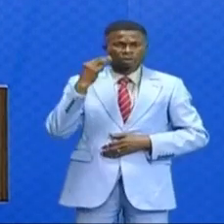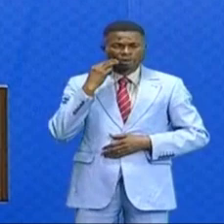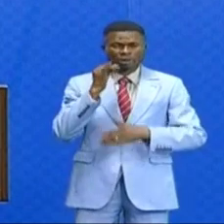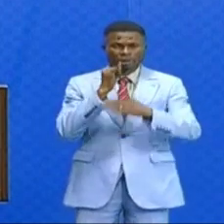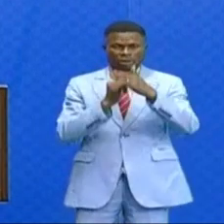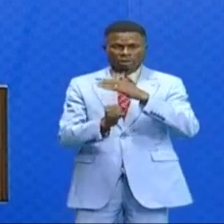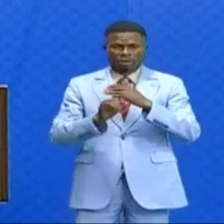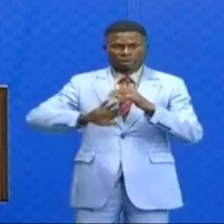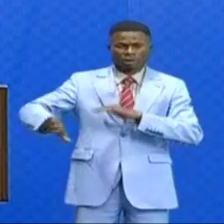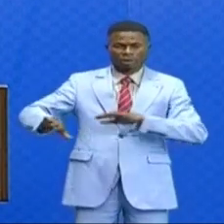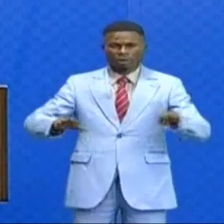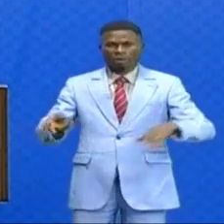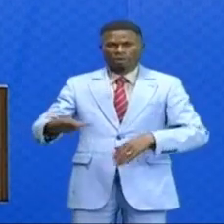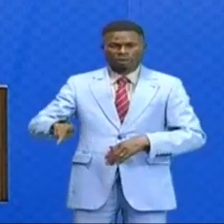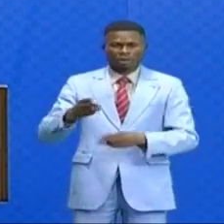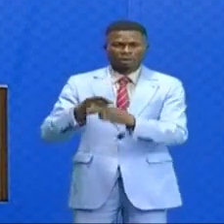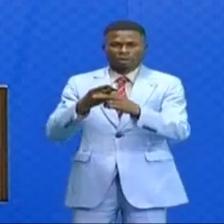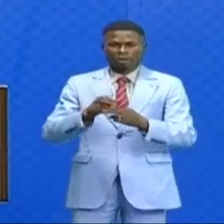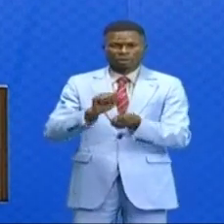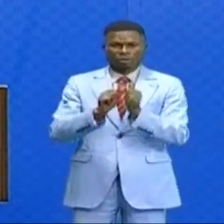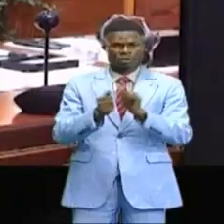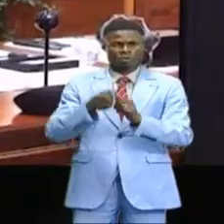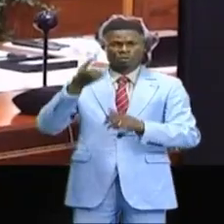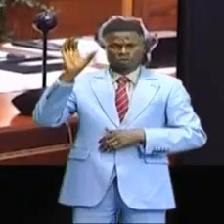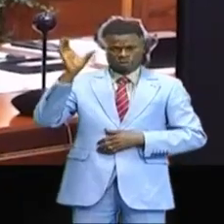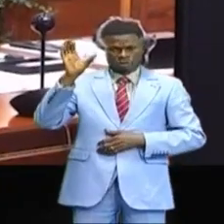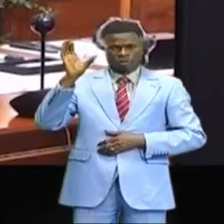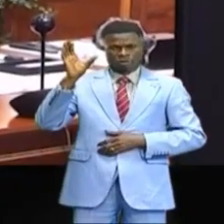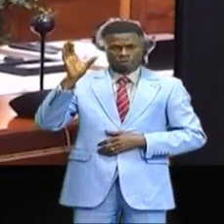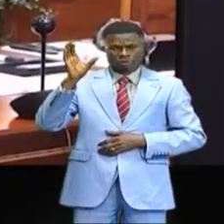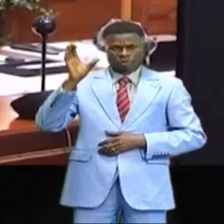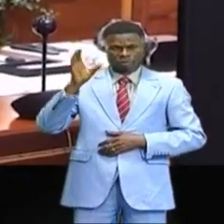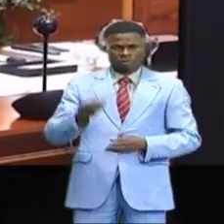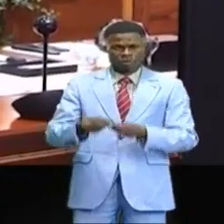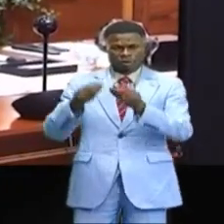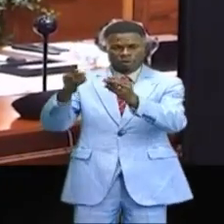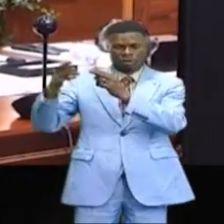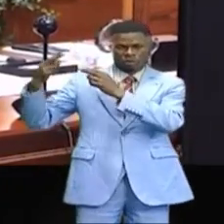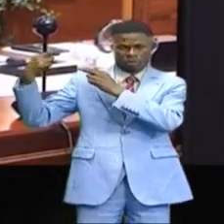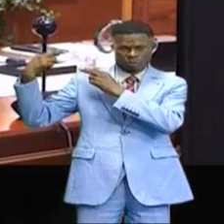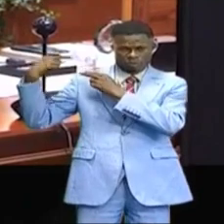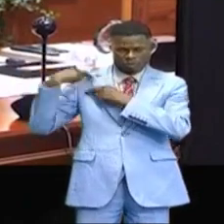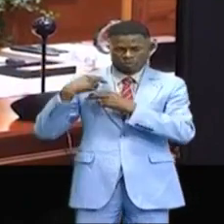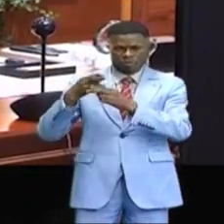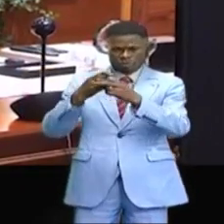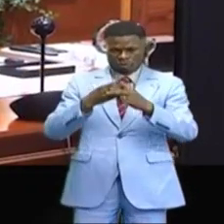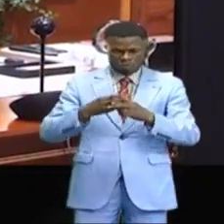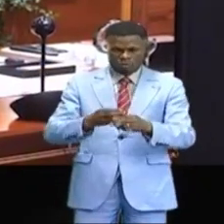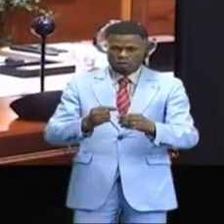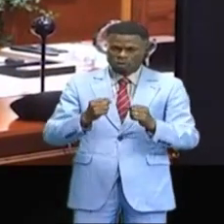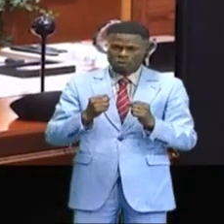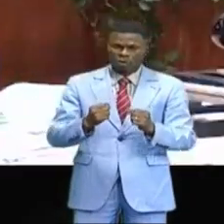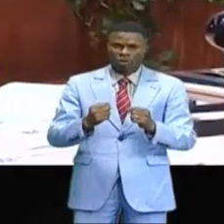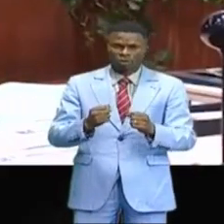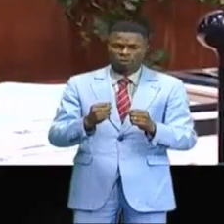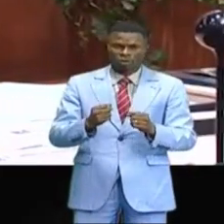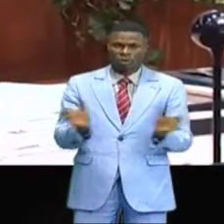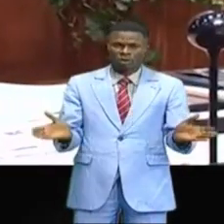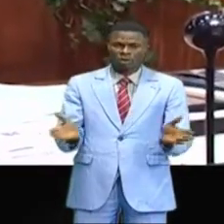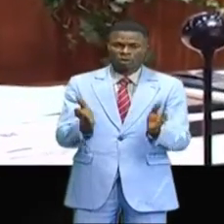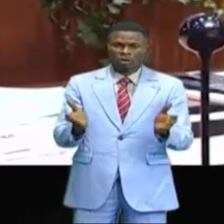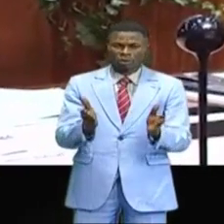l'Intérieur, décentralisation, sécurité, affaires coutumières, a été chargé de veiller scrupuleusement à l'encadrement